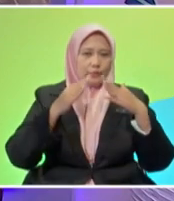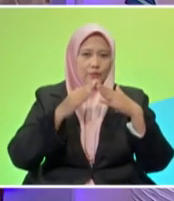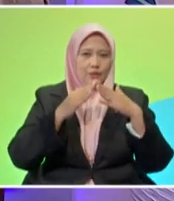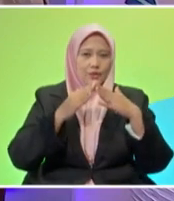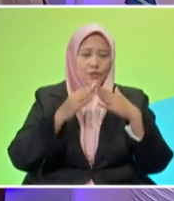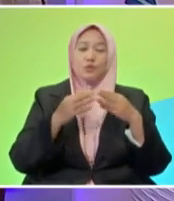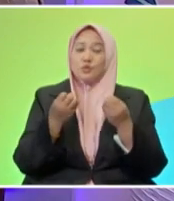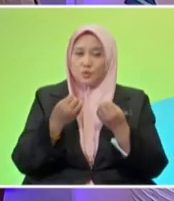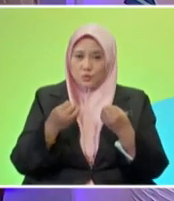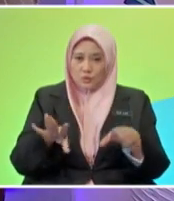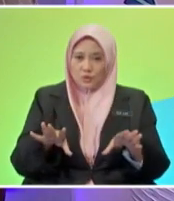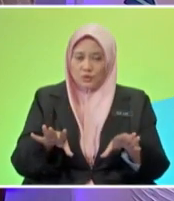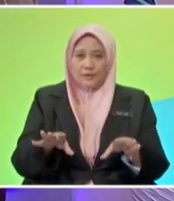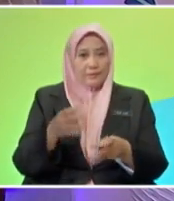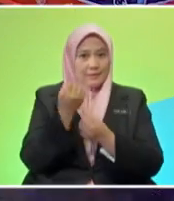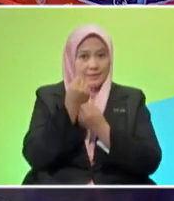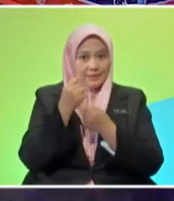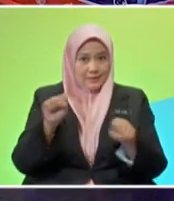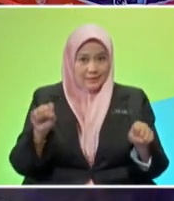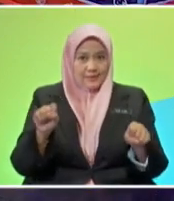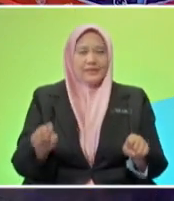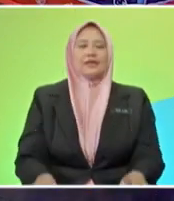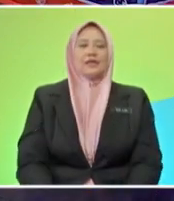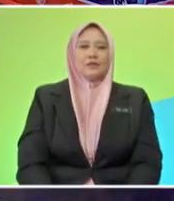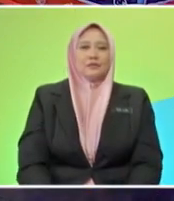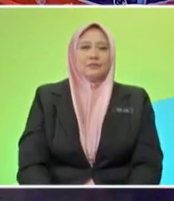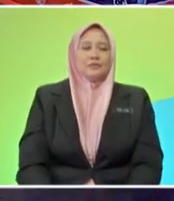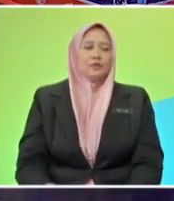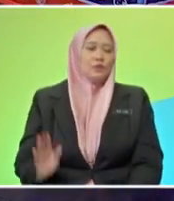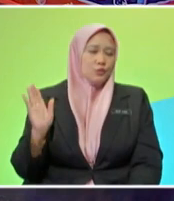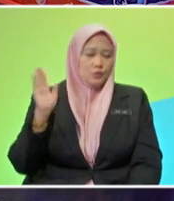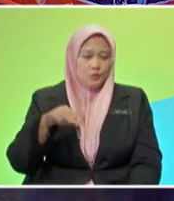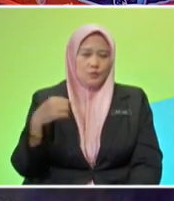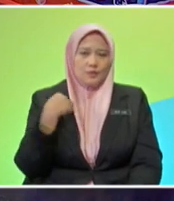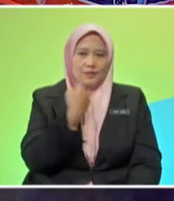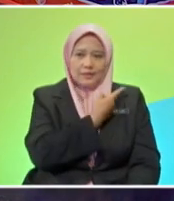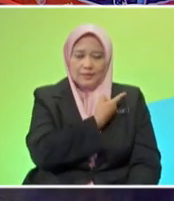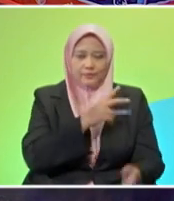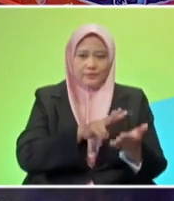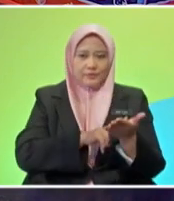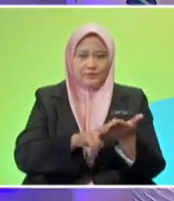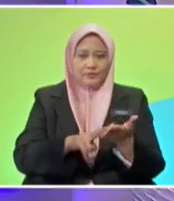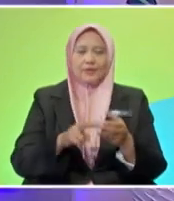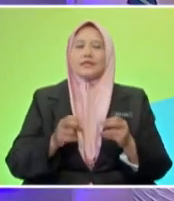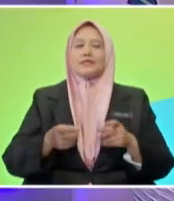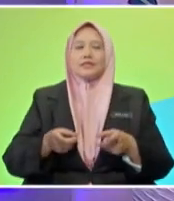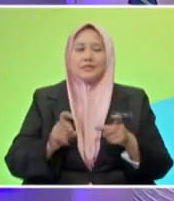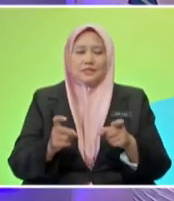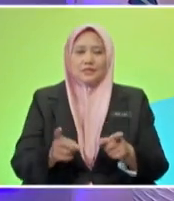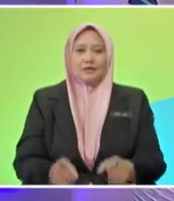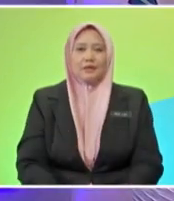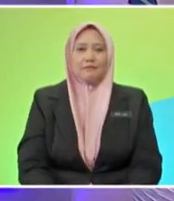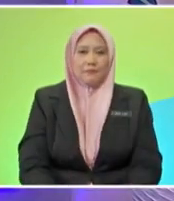Sudah bersedia? Sedia. Kalau sedia, jom kita baca cepat, jawab tepat.